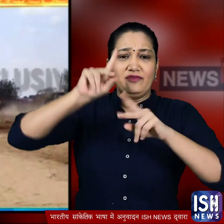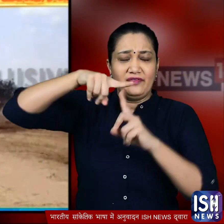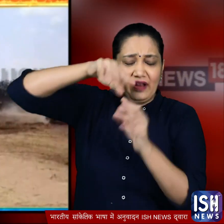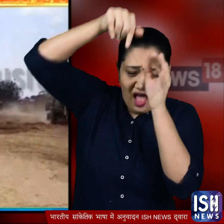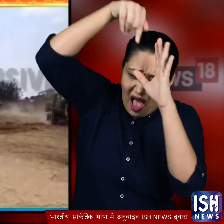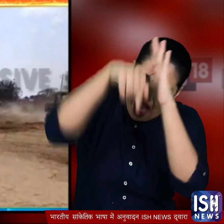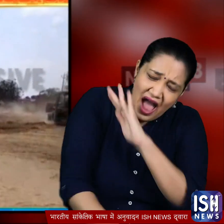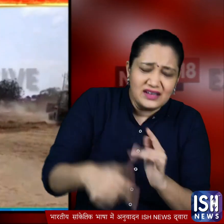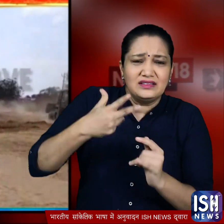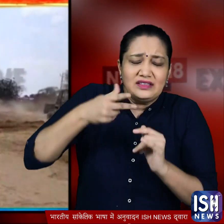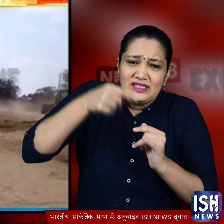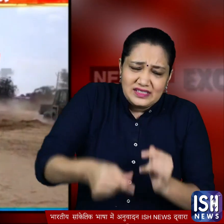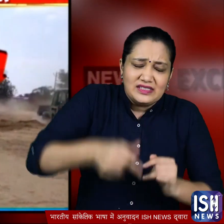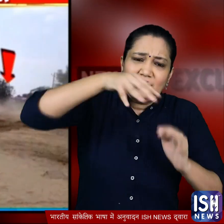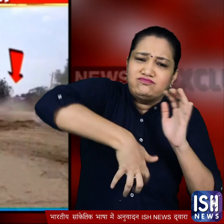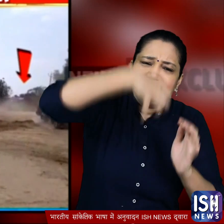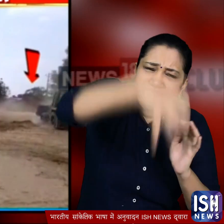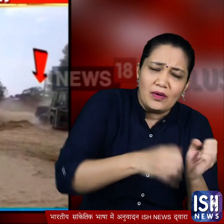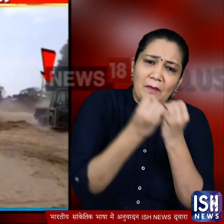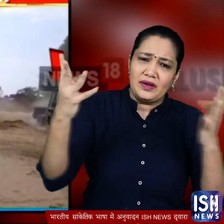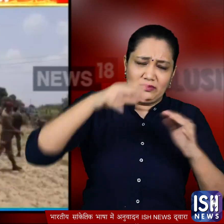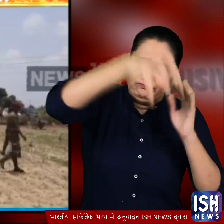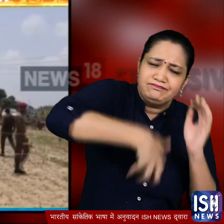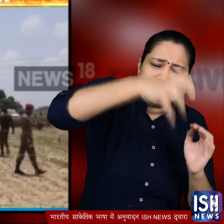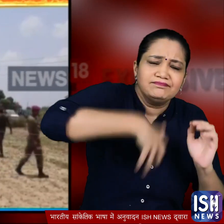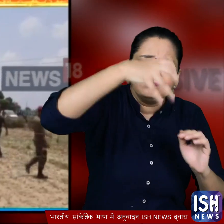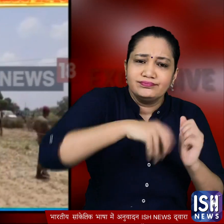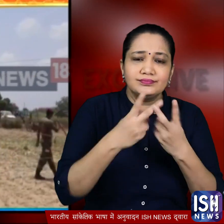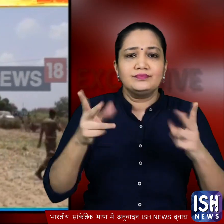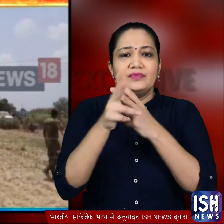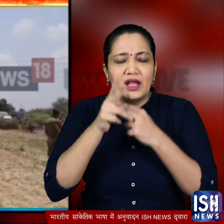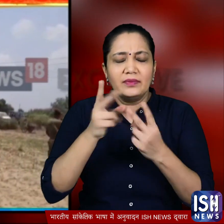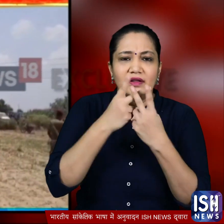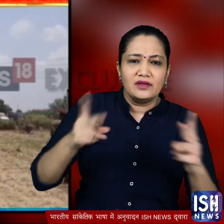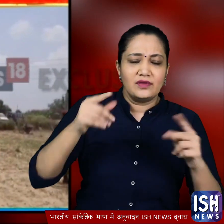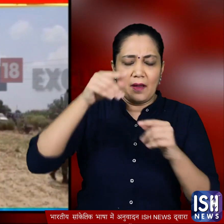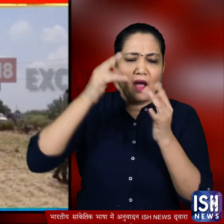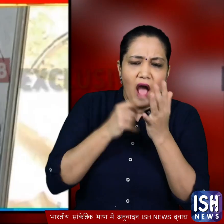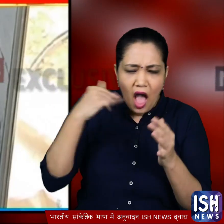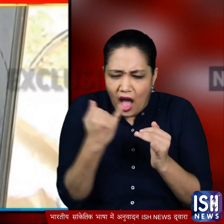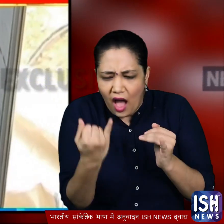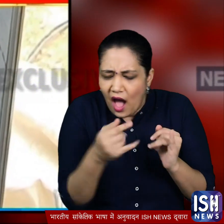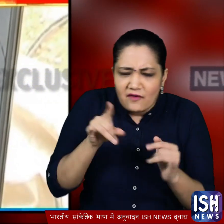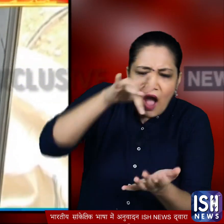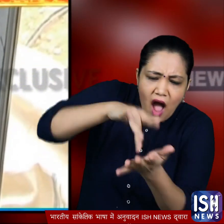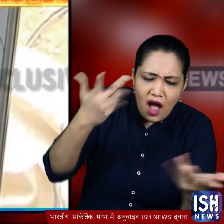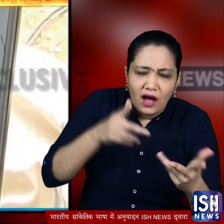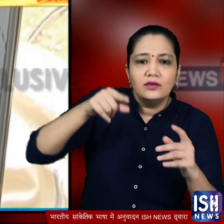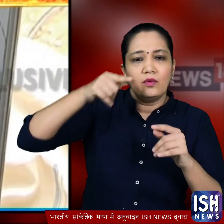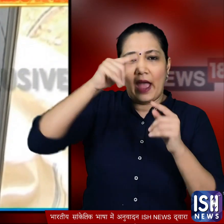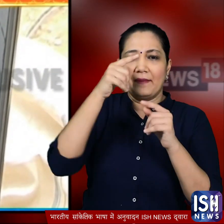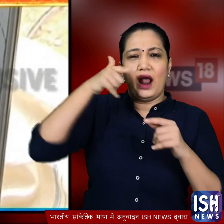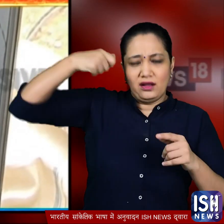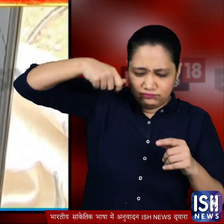से बच्चे को निकालने के लिए वहां खुदाई करने वाली कई मशीनें लगाई गई। सेना के जवानों ने बच्चे की लोकेशन पता करने के लिए बोरवेल में एक कैमरा भी